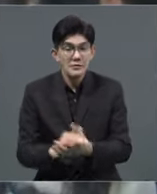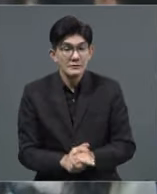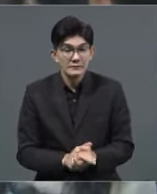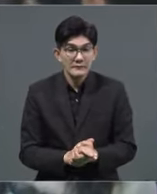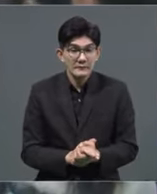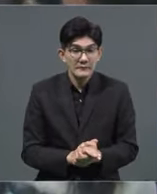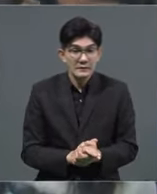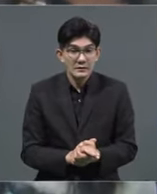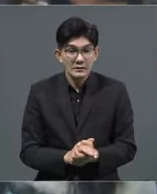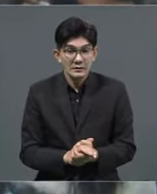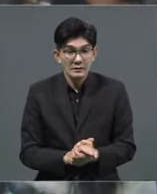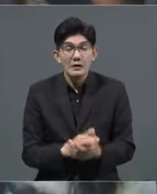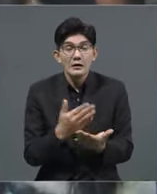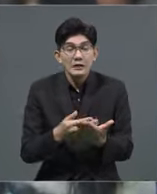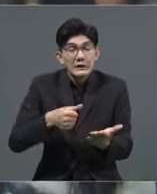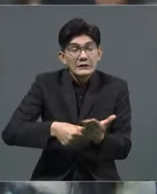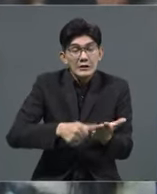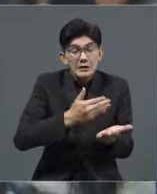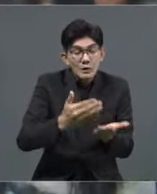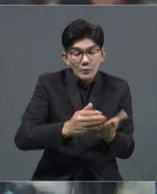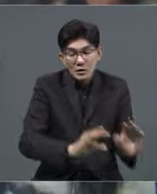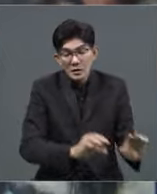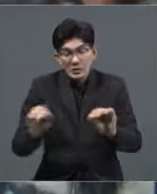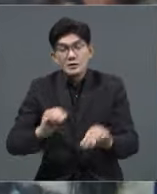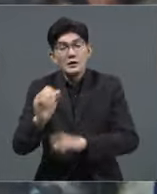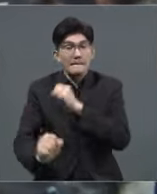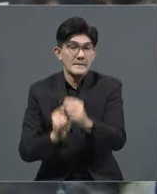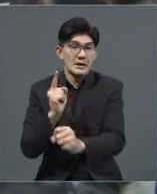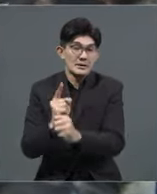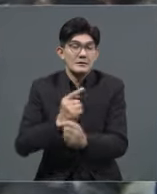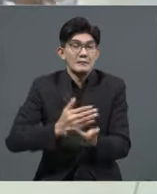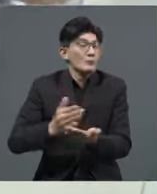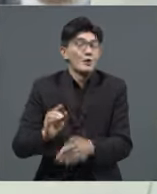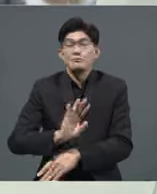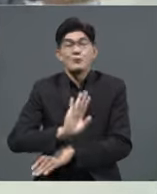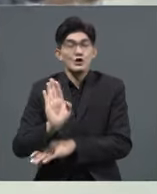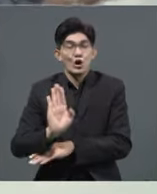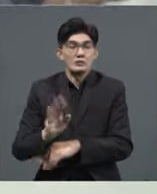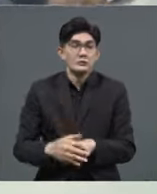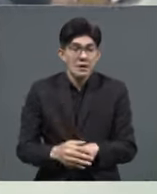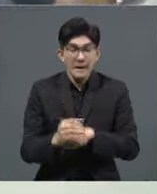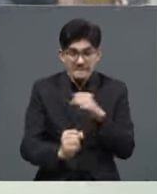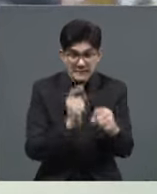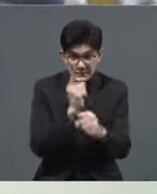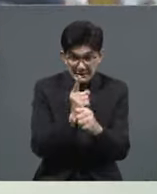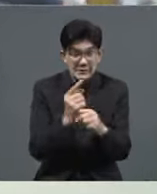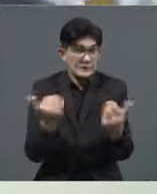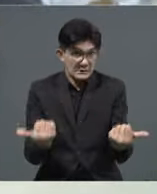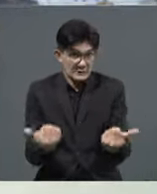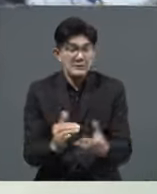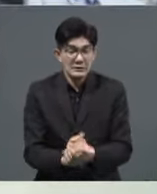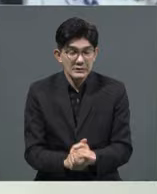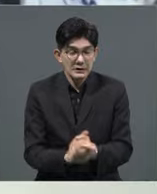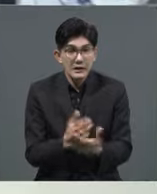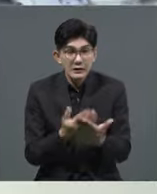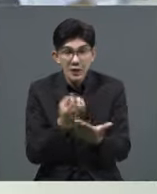เลื่อนกำหนดเรื่องของหนี้สินธกส.1ปีถูกไหมหมายความว่า1ปีนี้ด